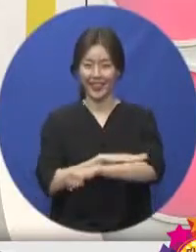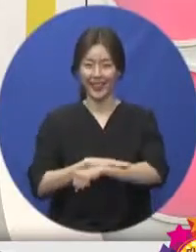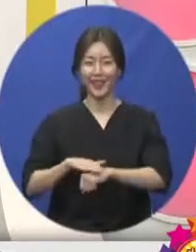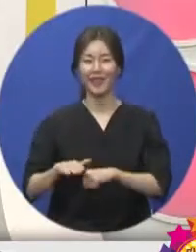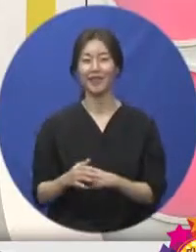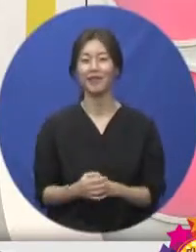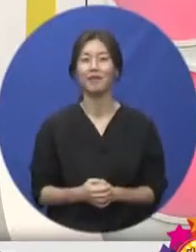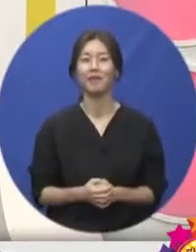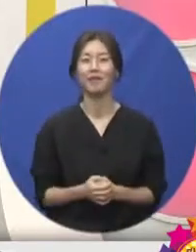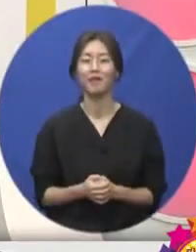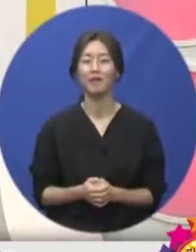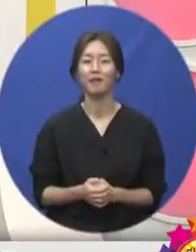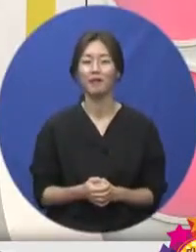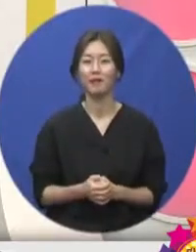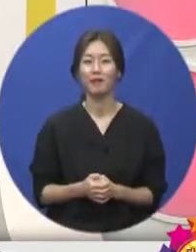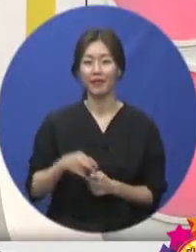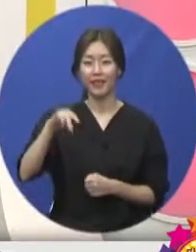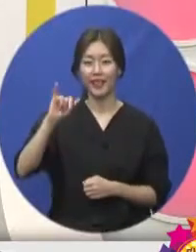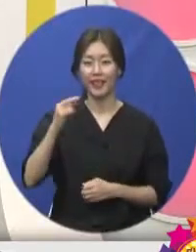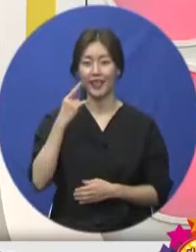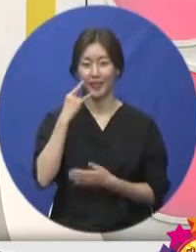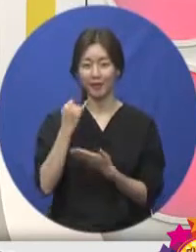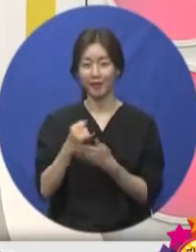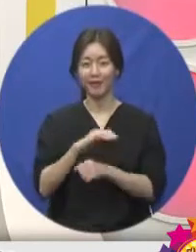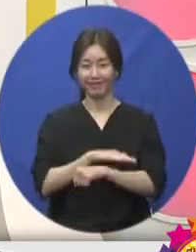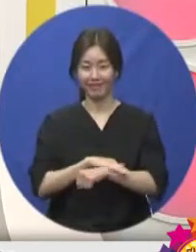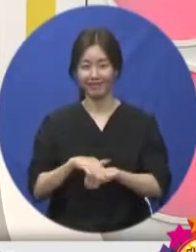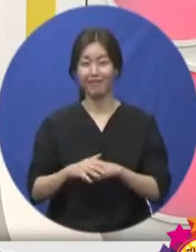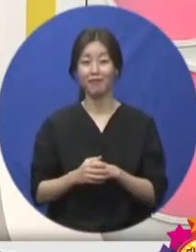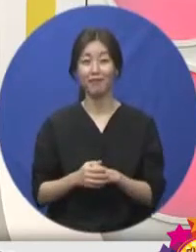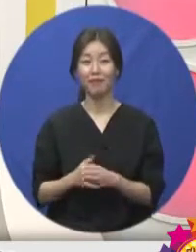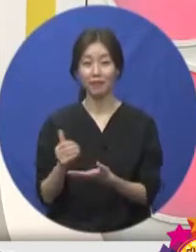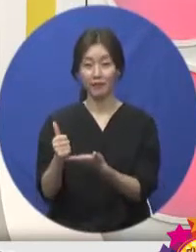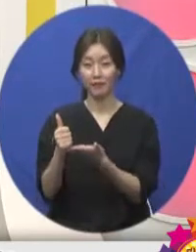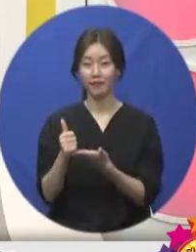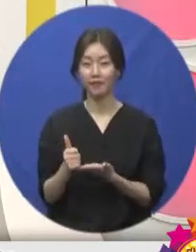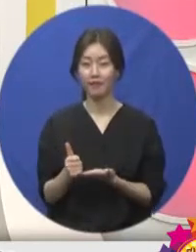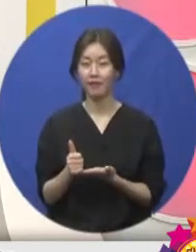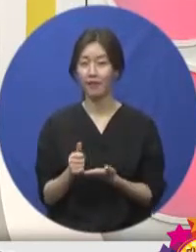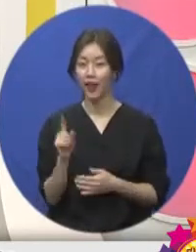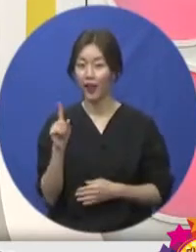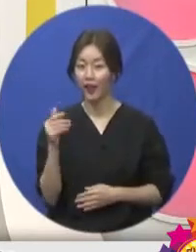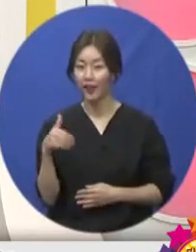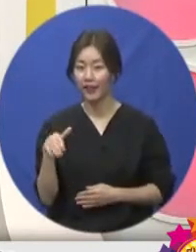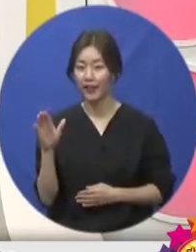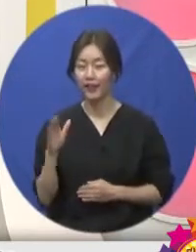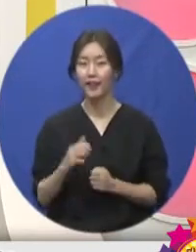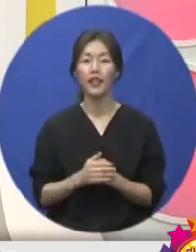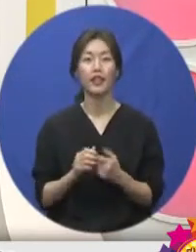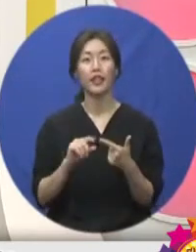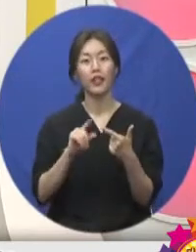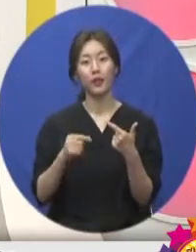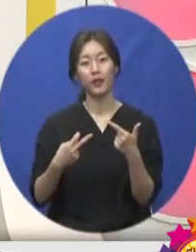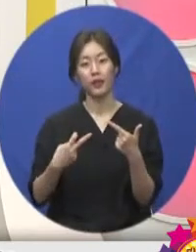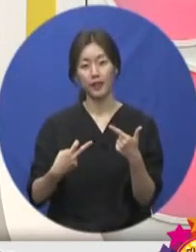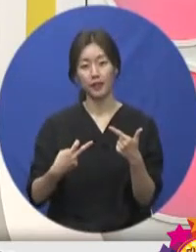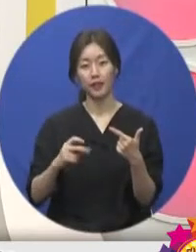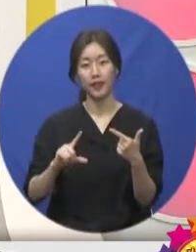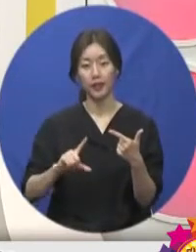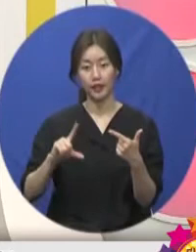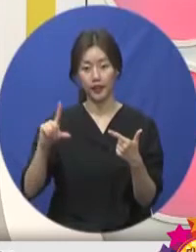잘하셨습니다. 아주 우리 신기남님 잘하셨습니다. 다음 분. 그렇습니다. 네. 자, 다음은 어디로 가나요? 어디로 가나요? 6월 12일